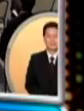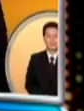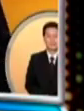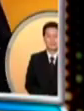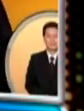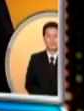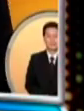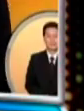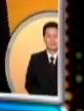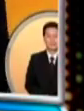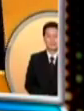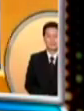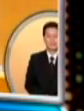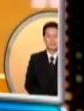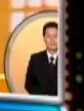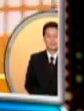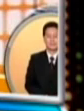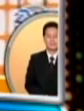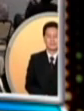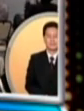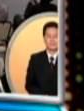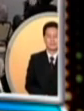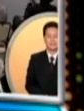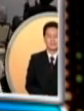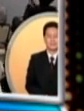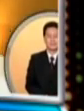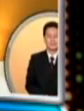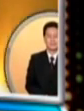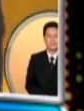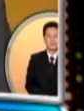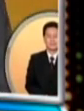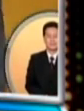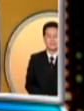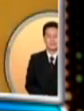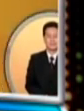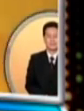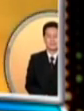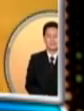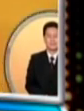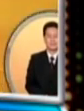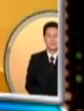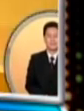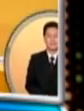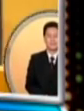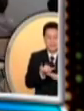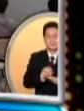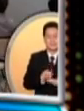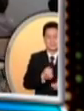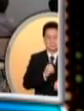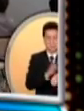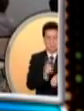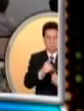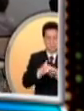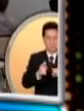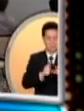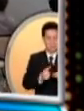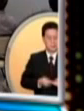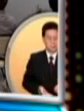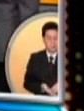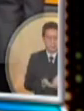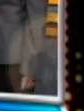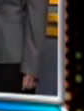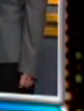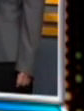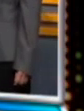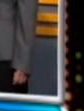接受公视记者电话访问时强调，对他来说，前往中国就跟到日本还有欧洲没有两样，都是出国